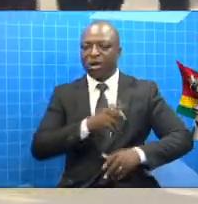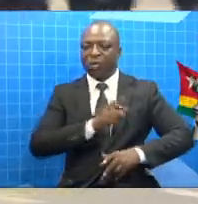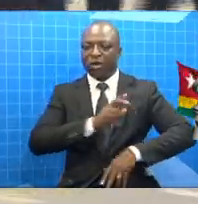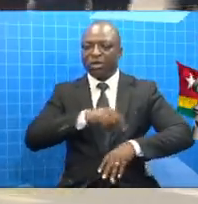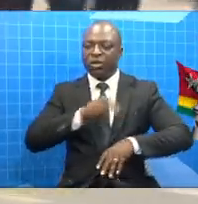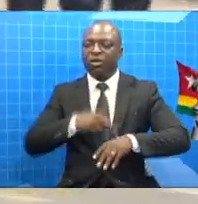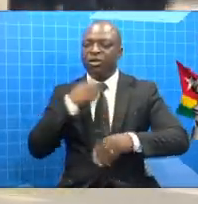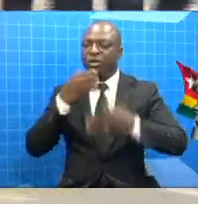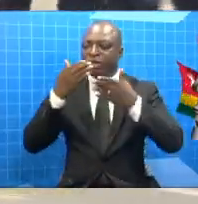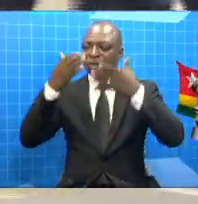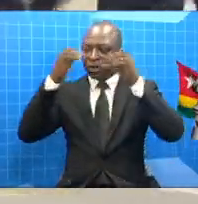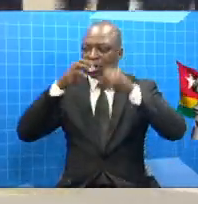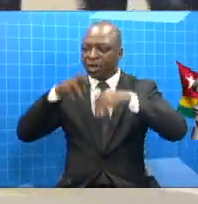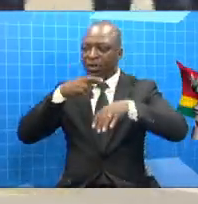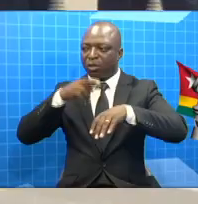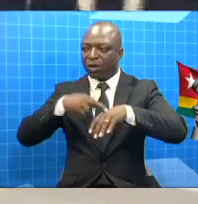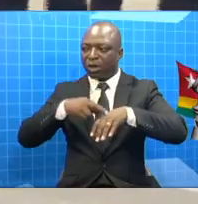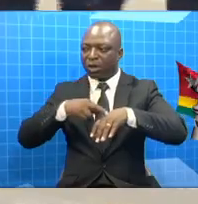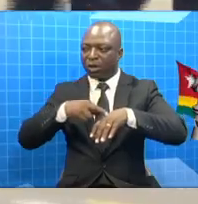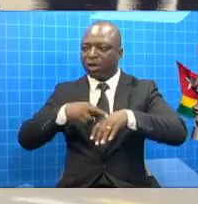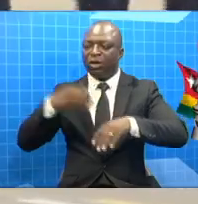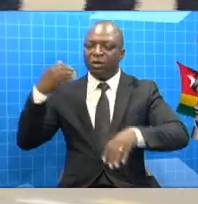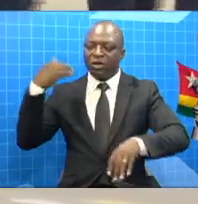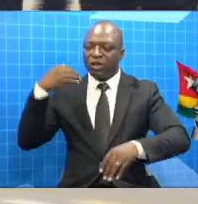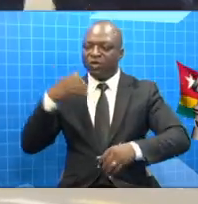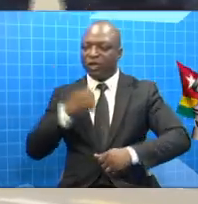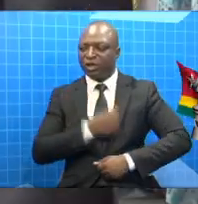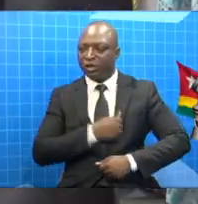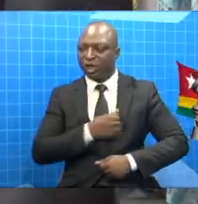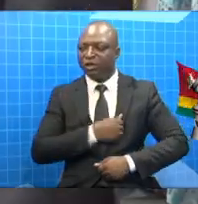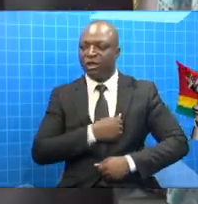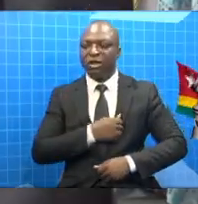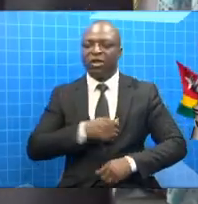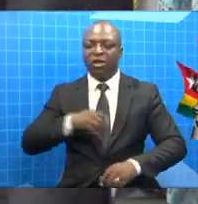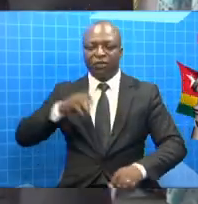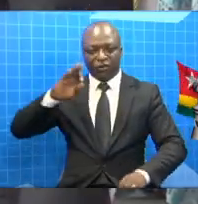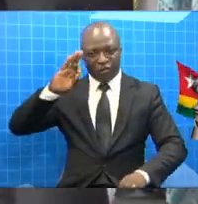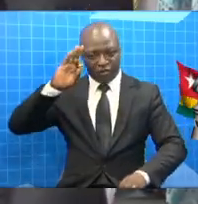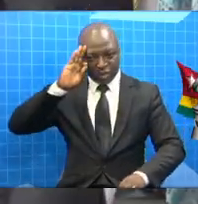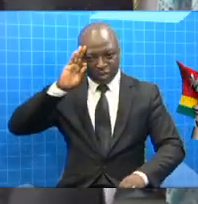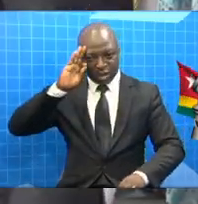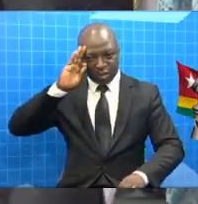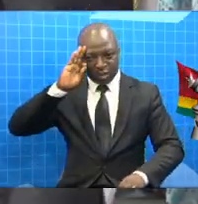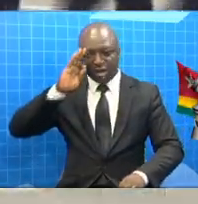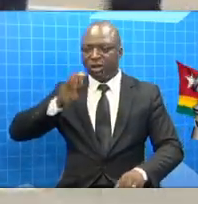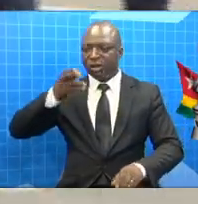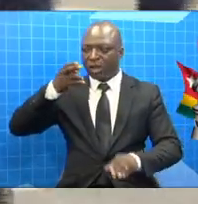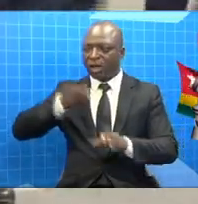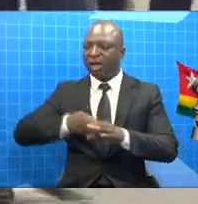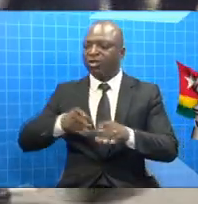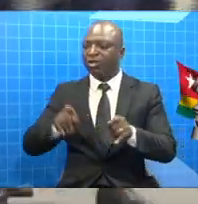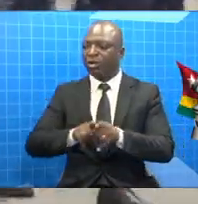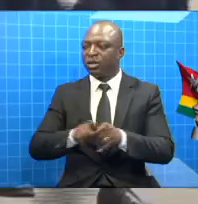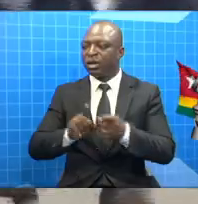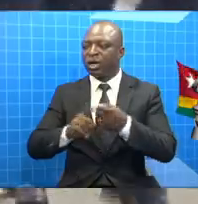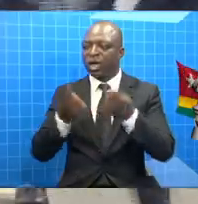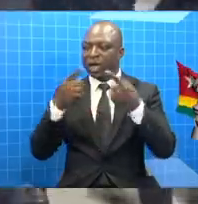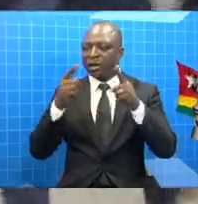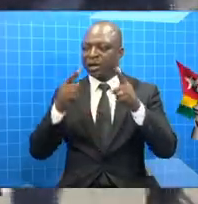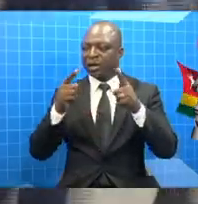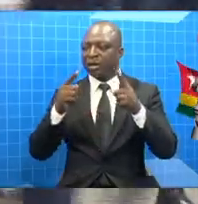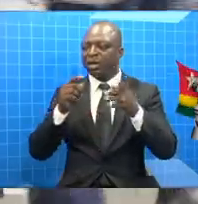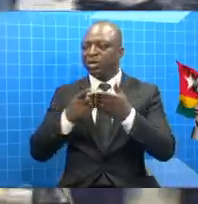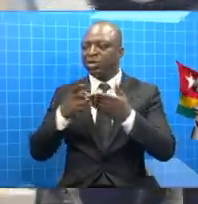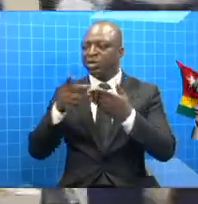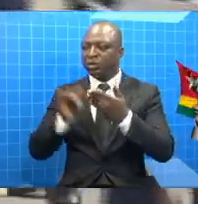dit merci au président de la République, chef des armées Nyazinge Soazemna, et s'engage ainsi à la réussite du